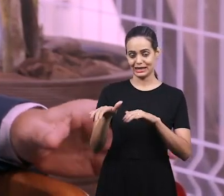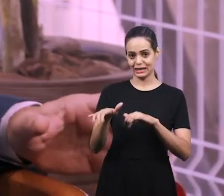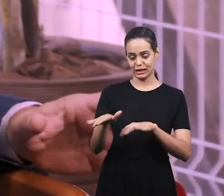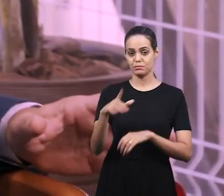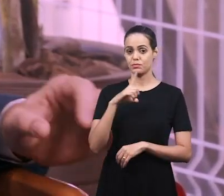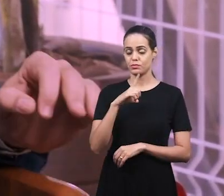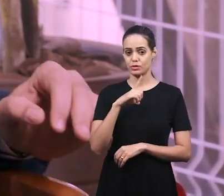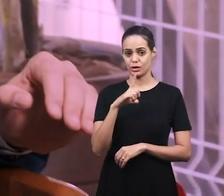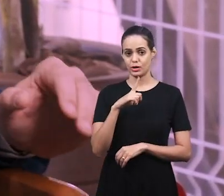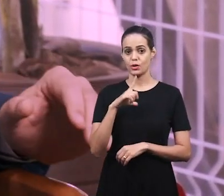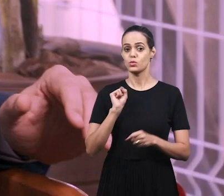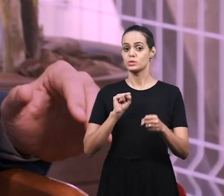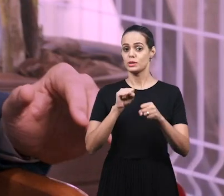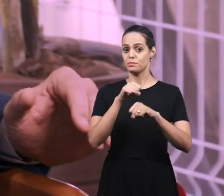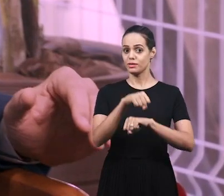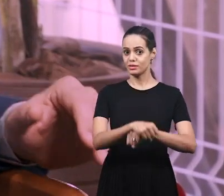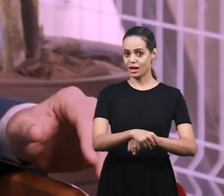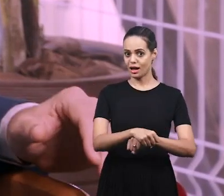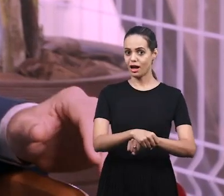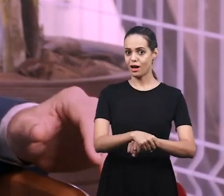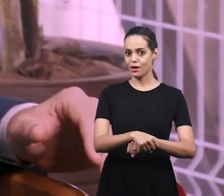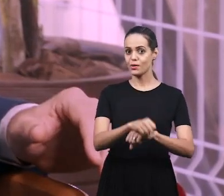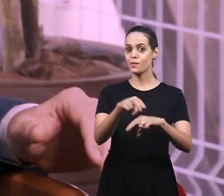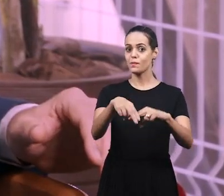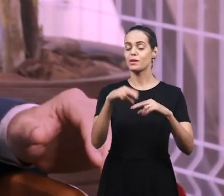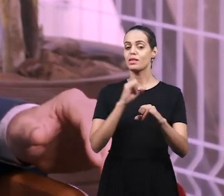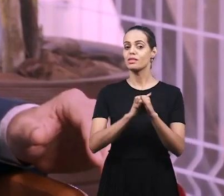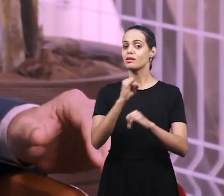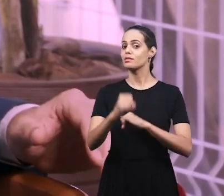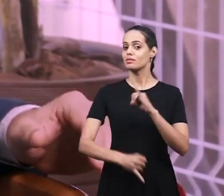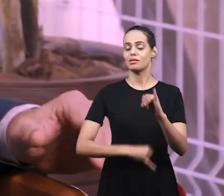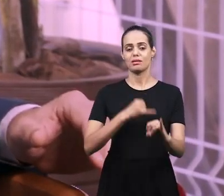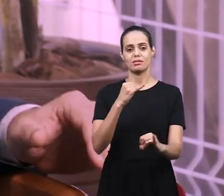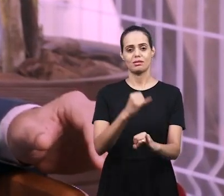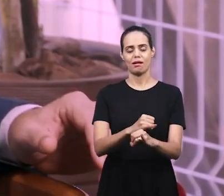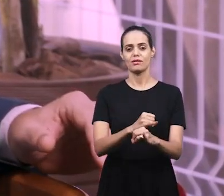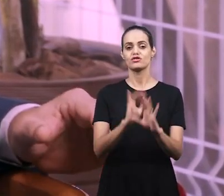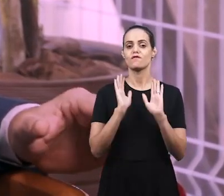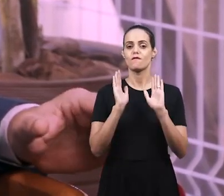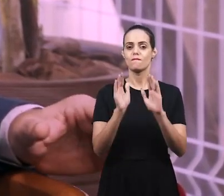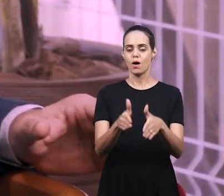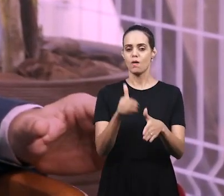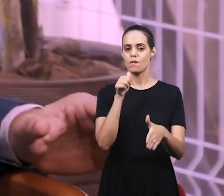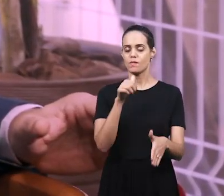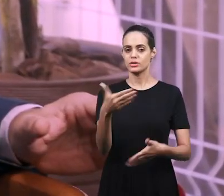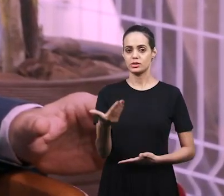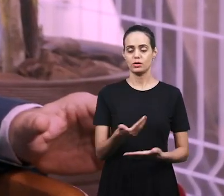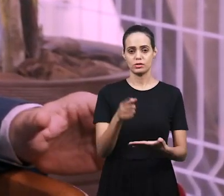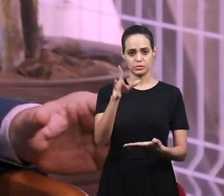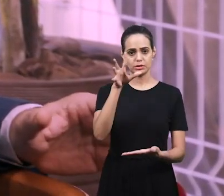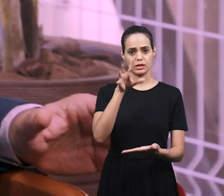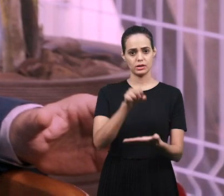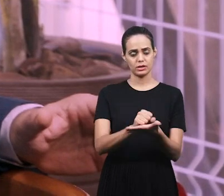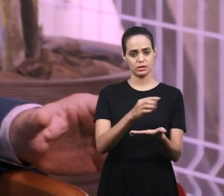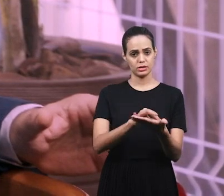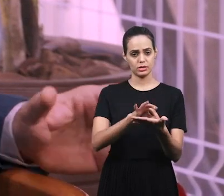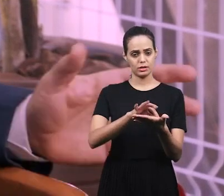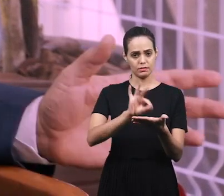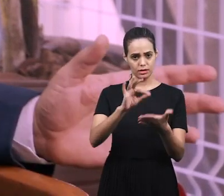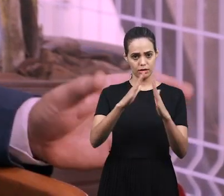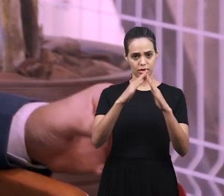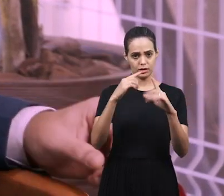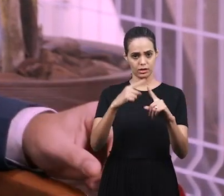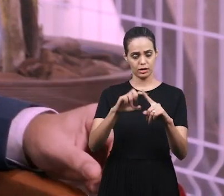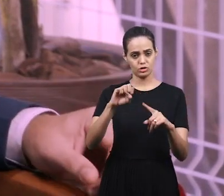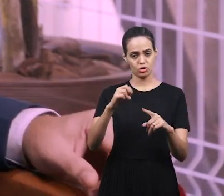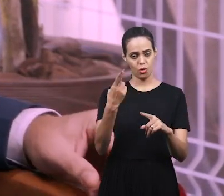septembre, on aura un séminaire 100% en ligne dirigé vers les dames, les sœurs. Vous pouvez vous écrire par votre